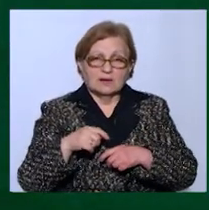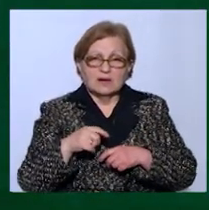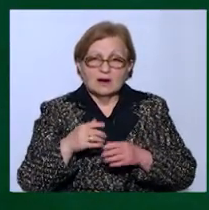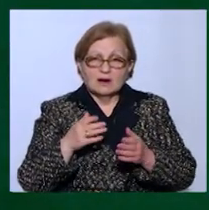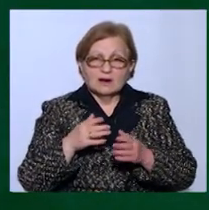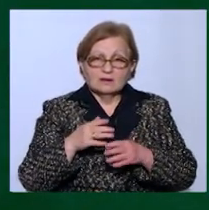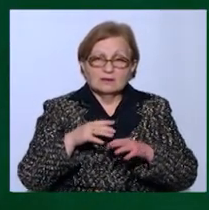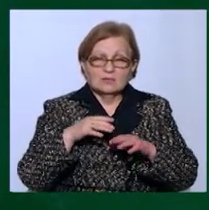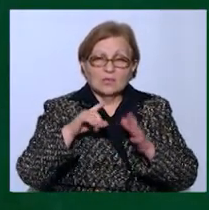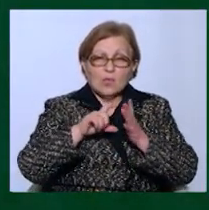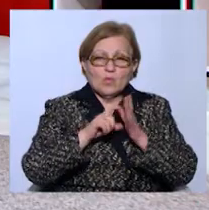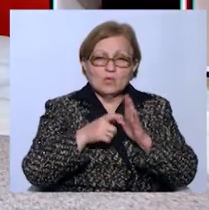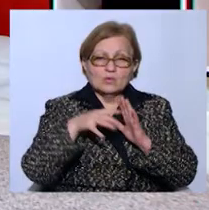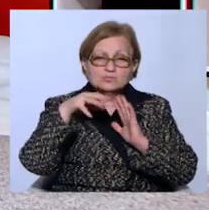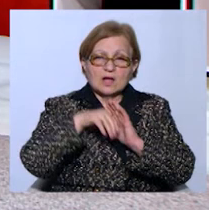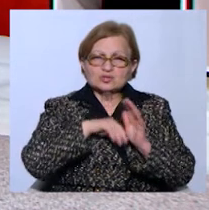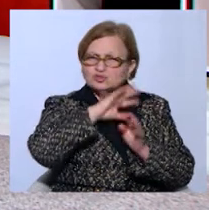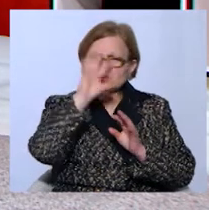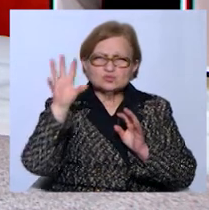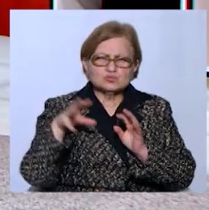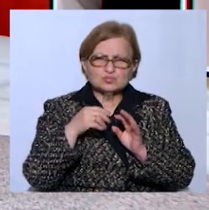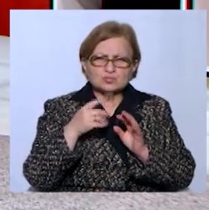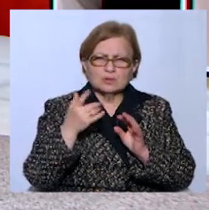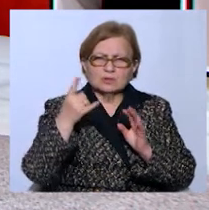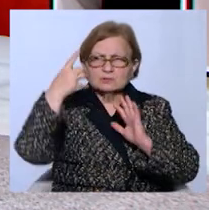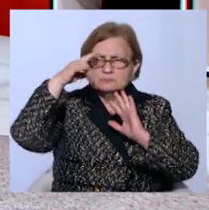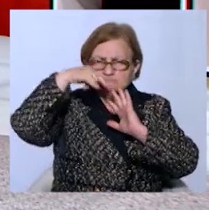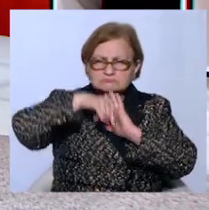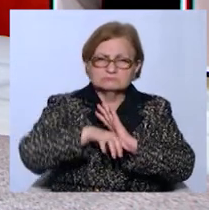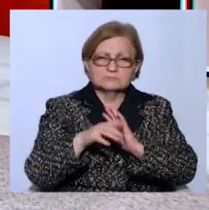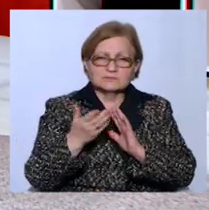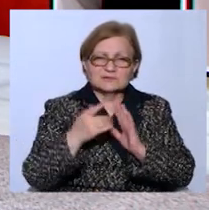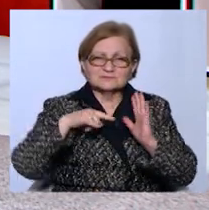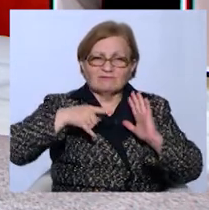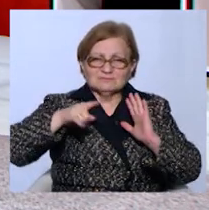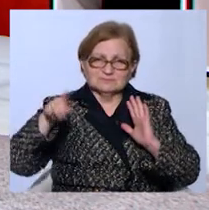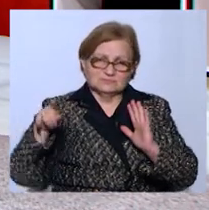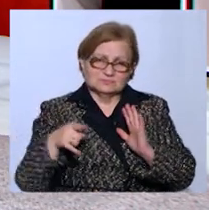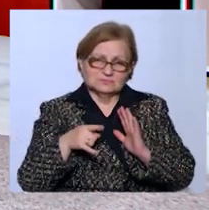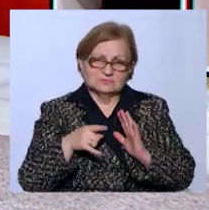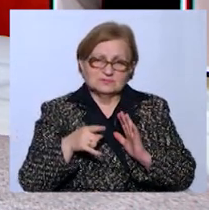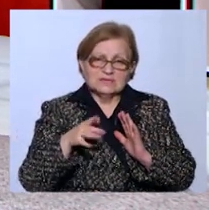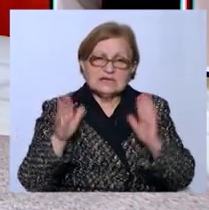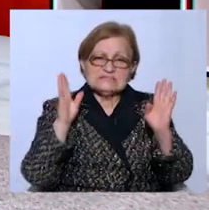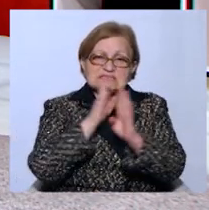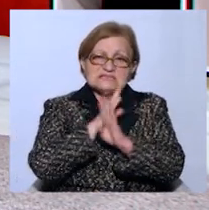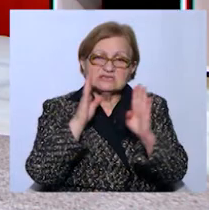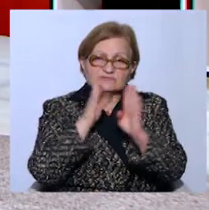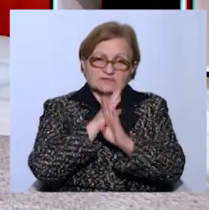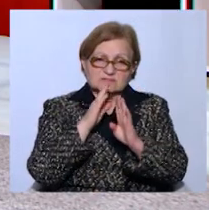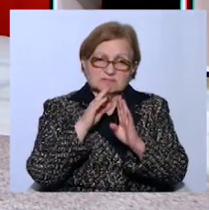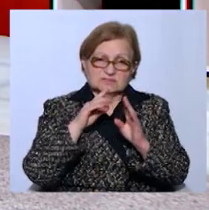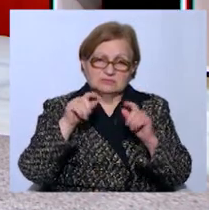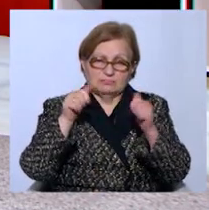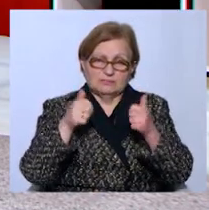მაგრამ მთელ ოთახი რა მოცულობის არის? ეს უკვე რა არის? ეს არის უკვე სივჩითი ფიგურა და ოთახს